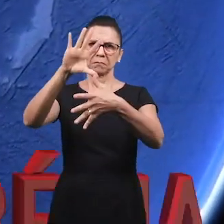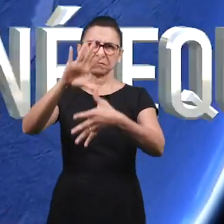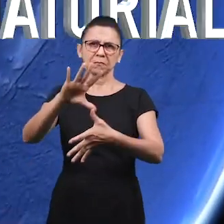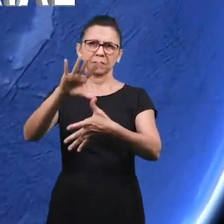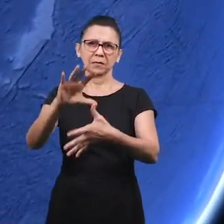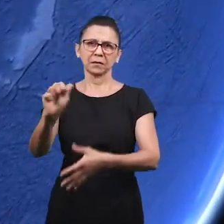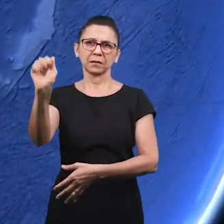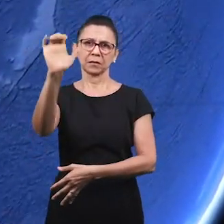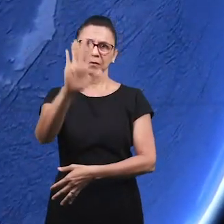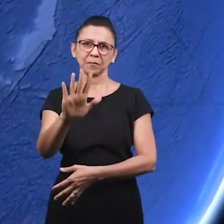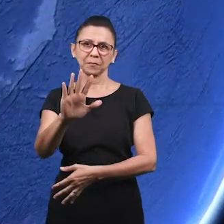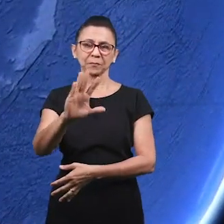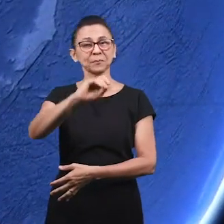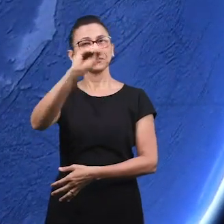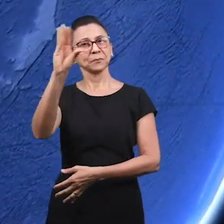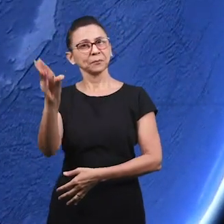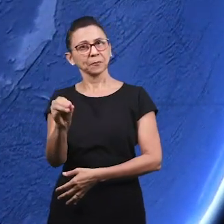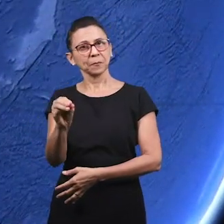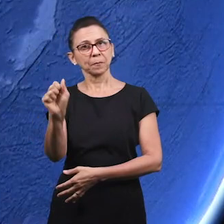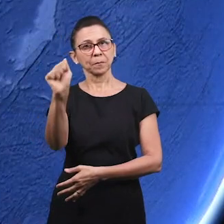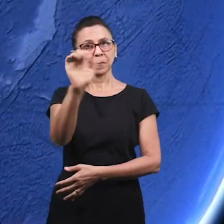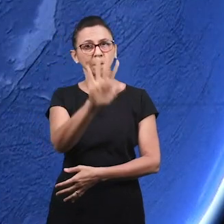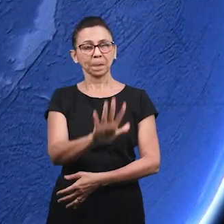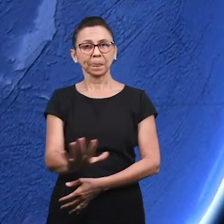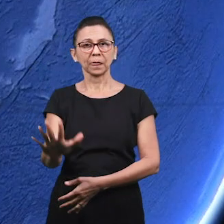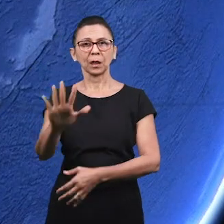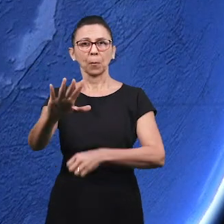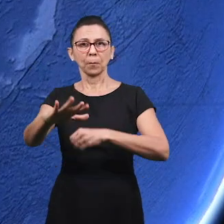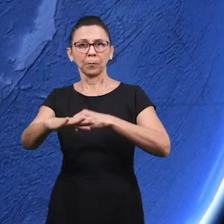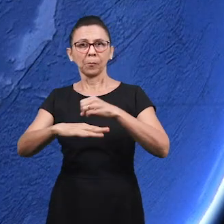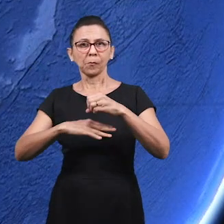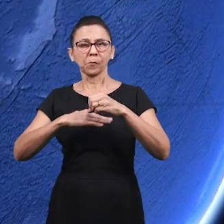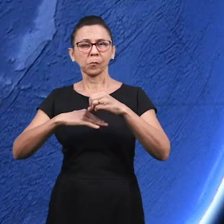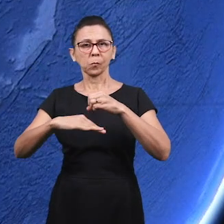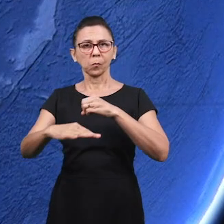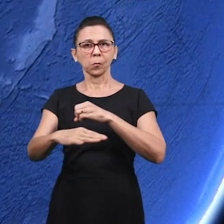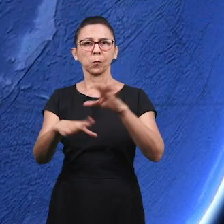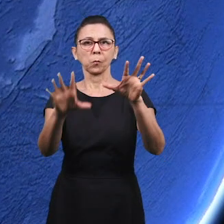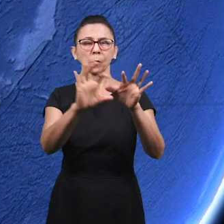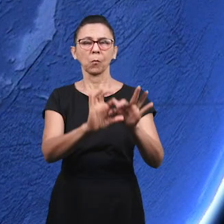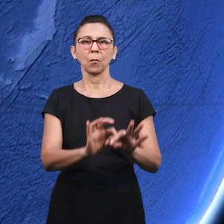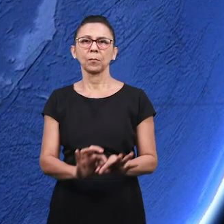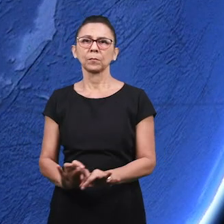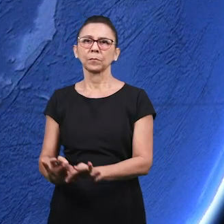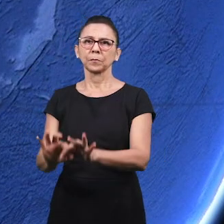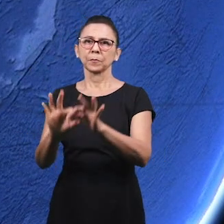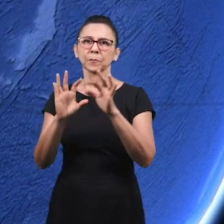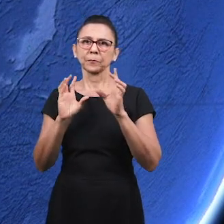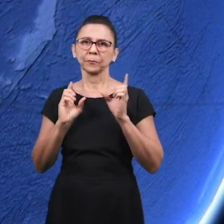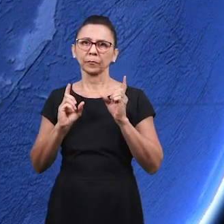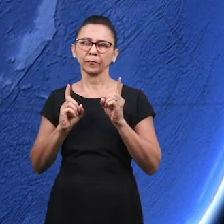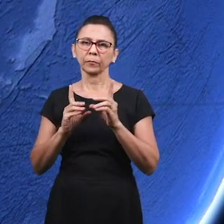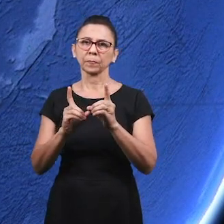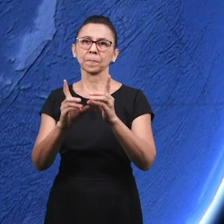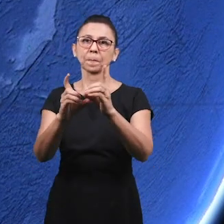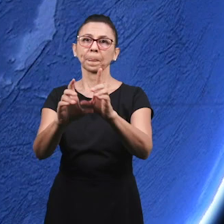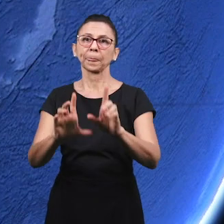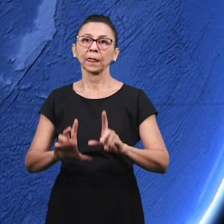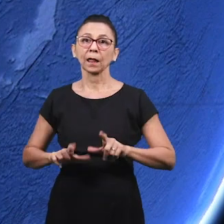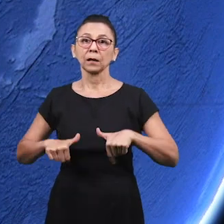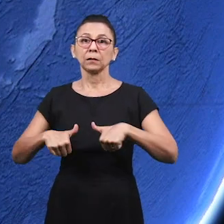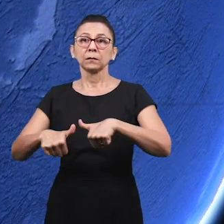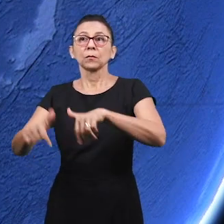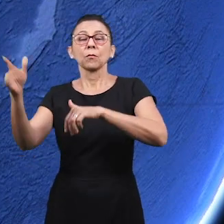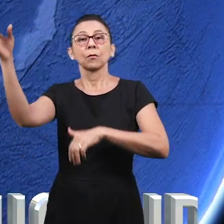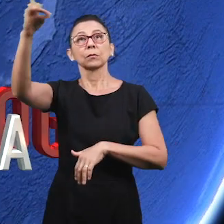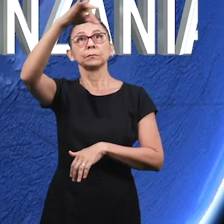3 Amériques, Europe, Afrique, Asie et Océanie, connectés par la même doctrine, par la